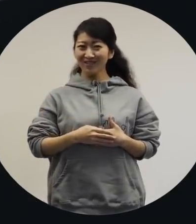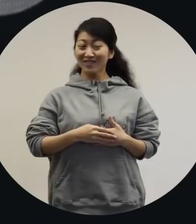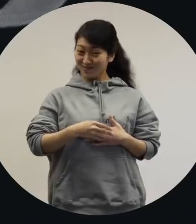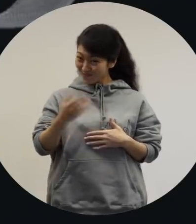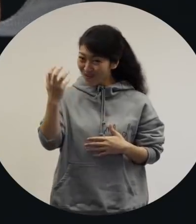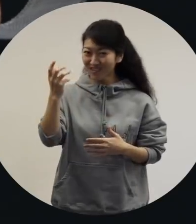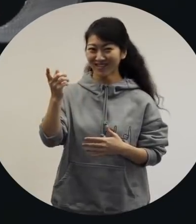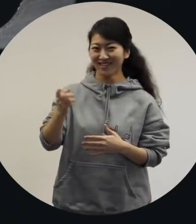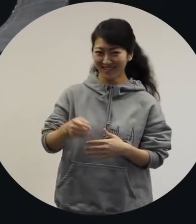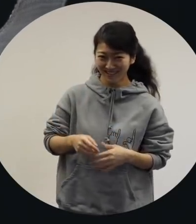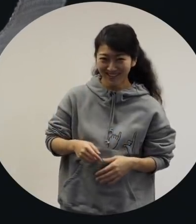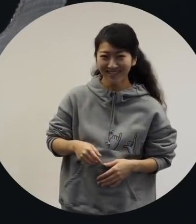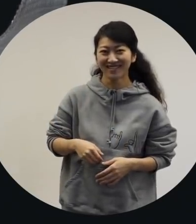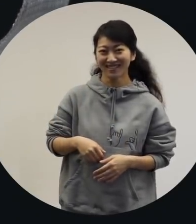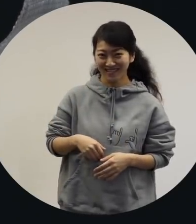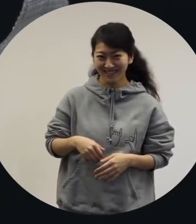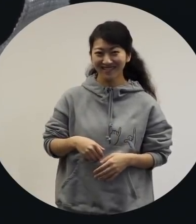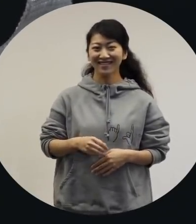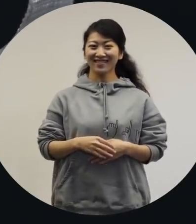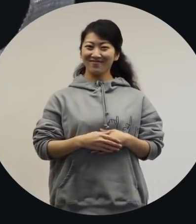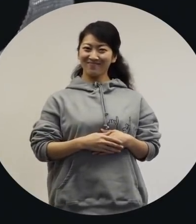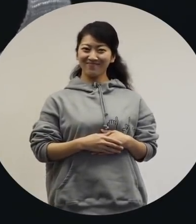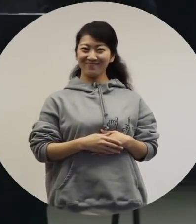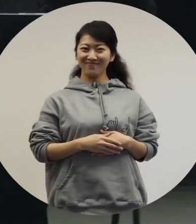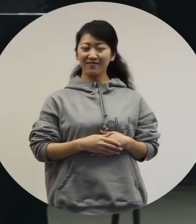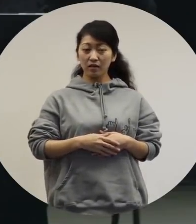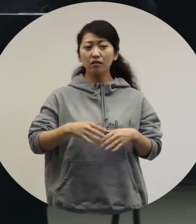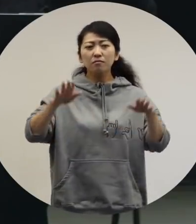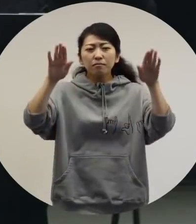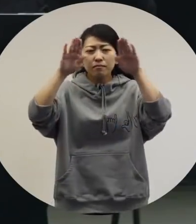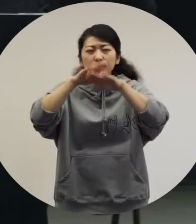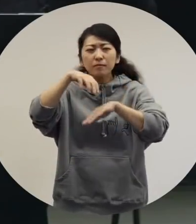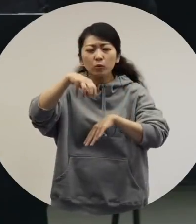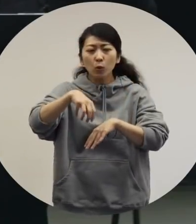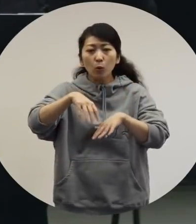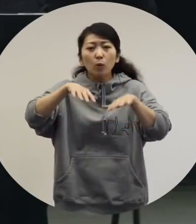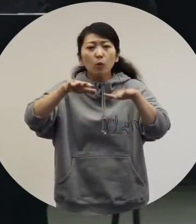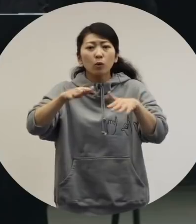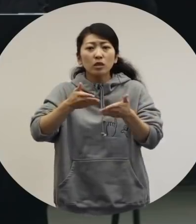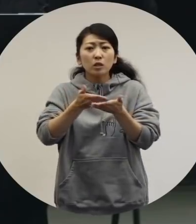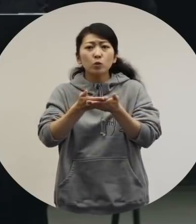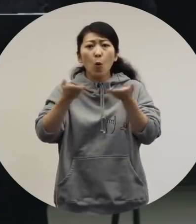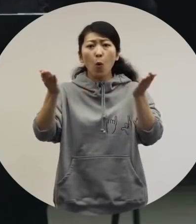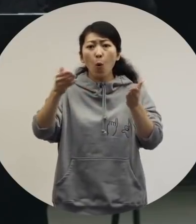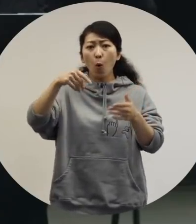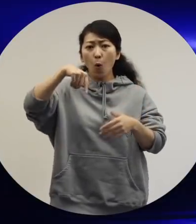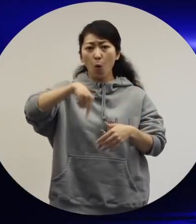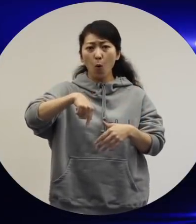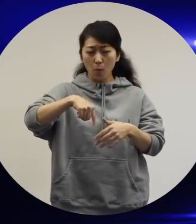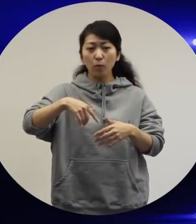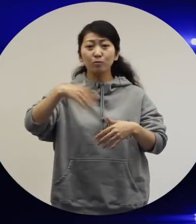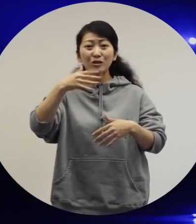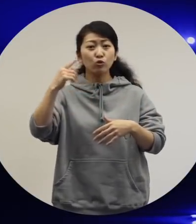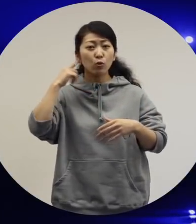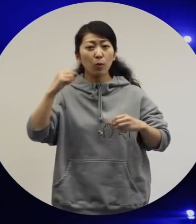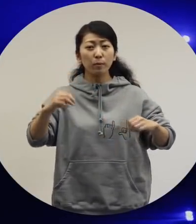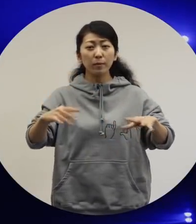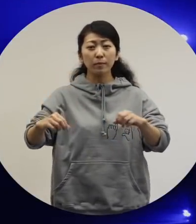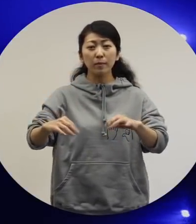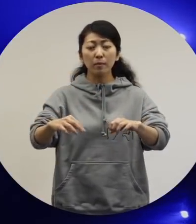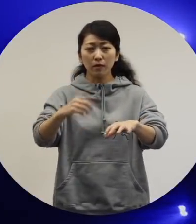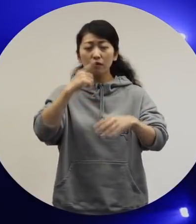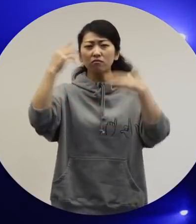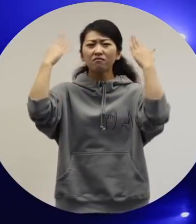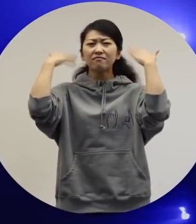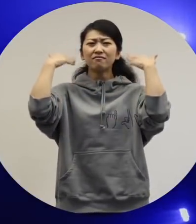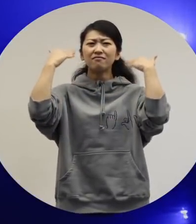っこいい で、暗い場所で今回のショーも水の音も私聞こえ